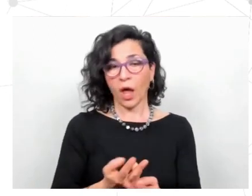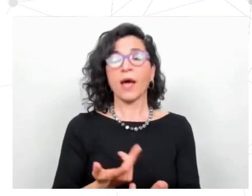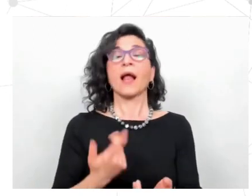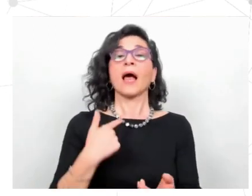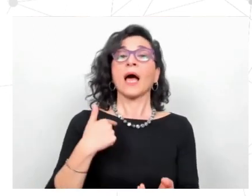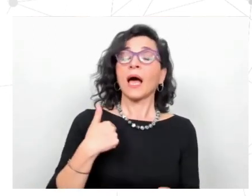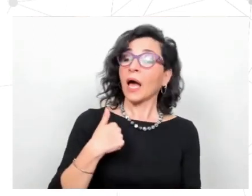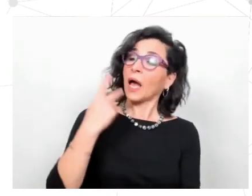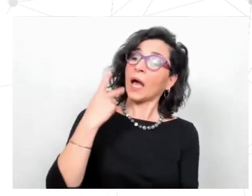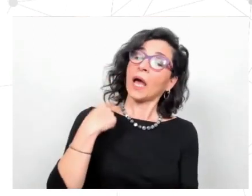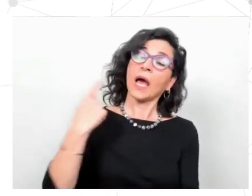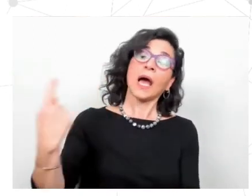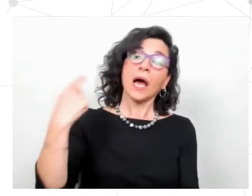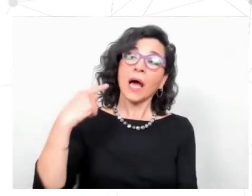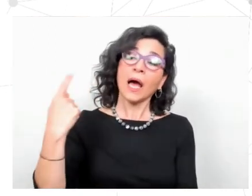di Amos,